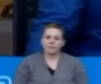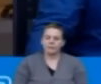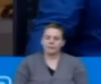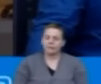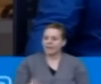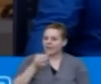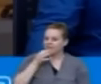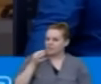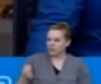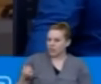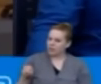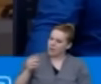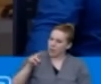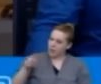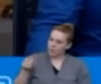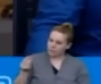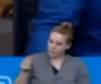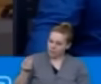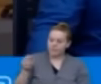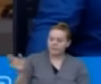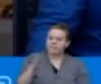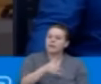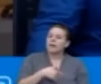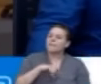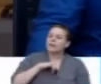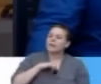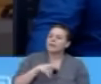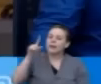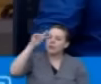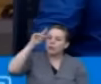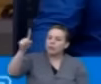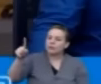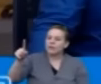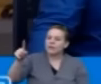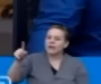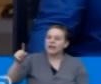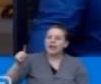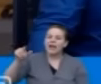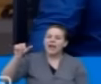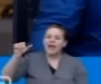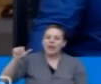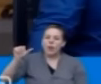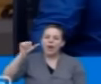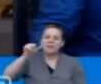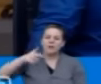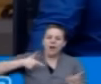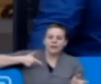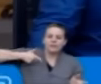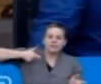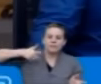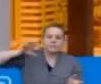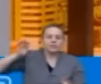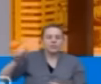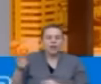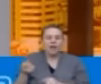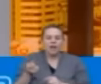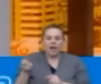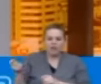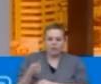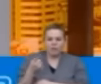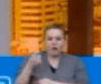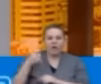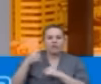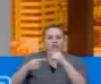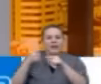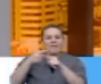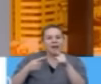נשאר אותך יוצא, לא תכף, אבל מעין אותי, אגב, מה עמדתך בסוגיית אלאור עזריה, שהשבוע פסק בית המשפט שנה וחצי